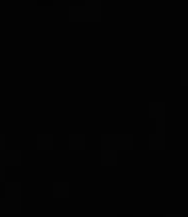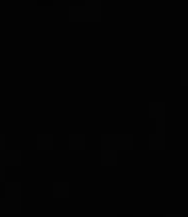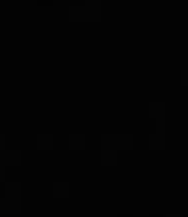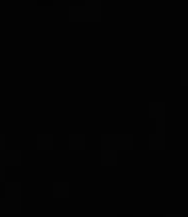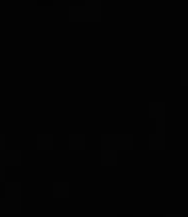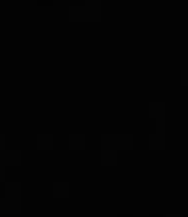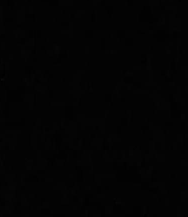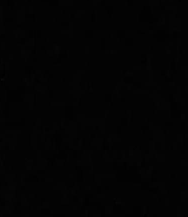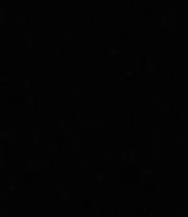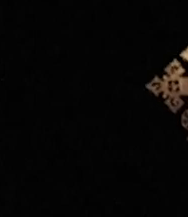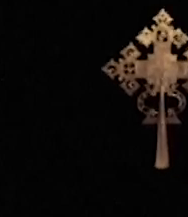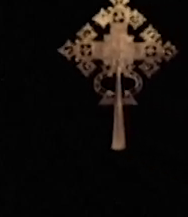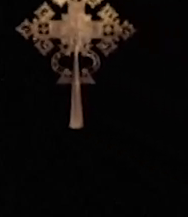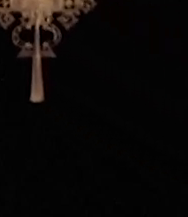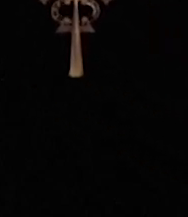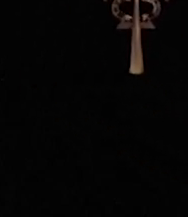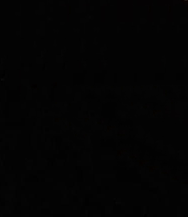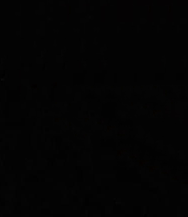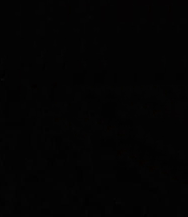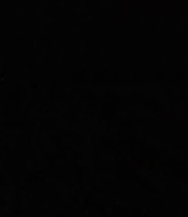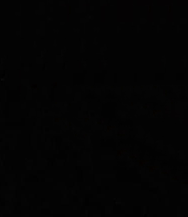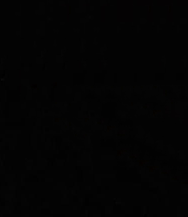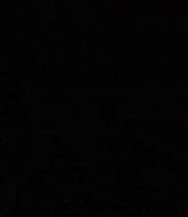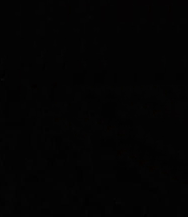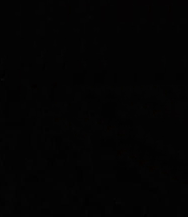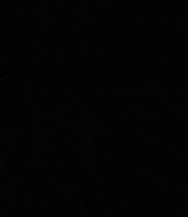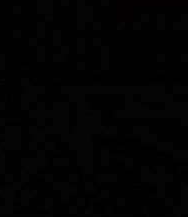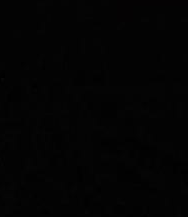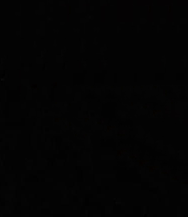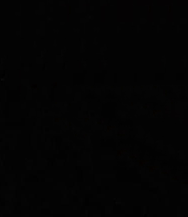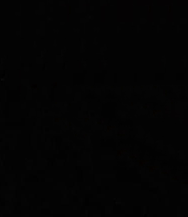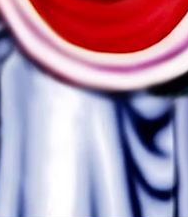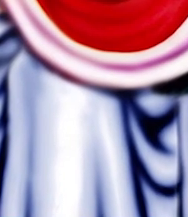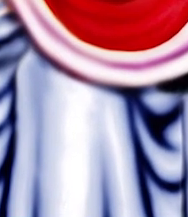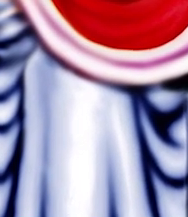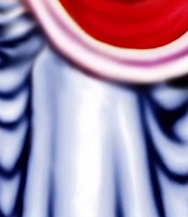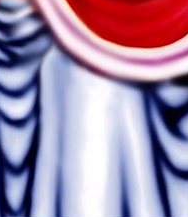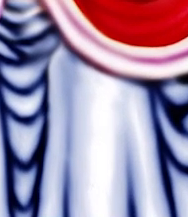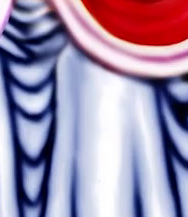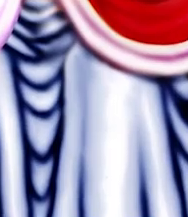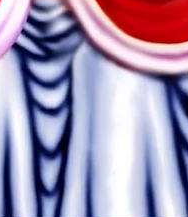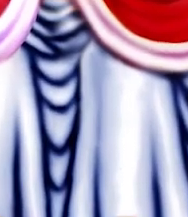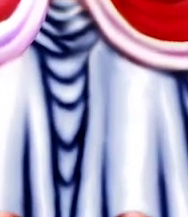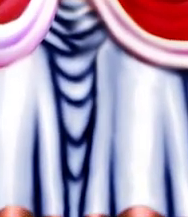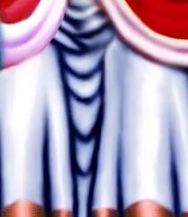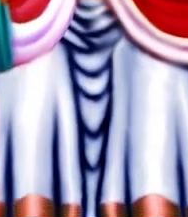وولد ومنفس قدوس أهدو أملاك